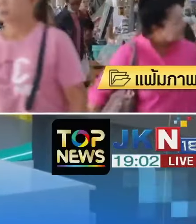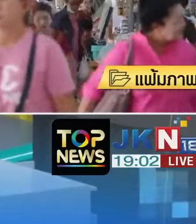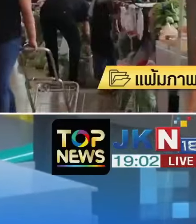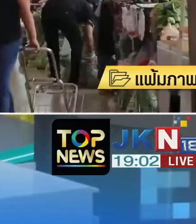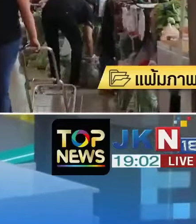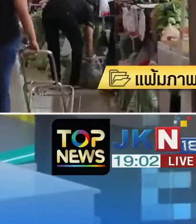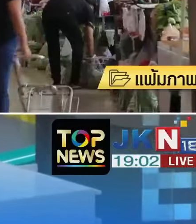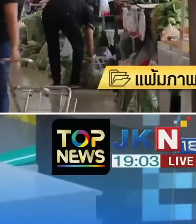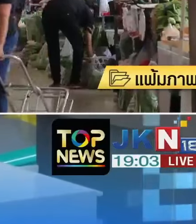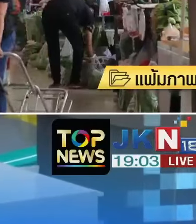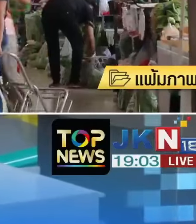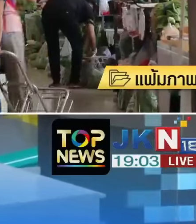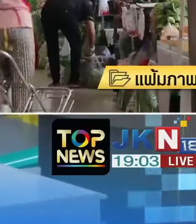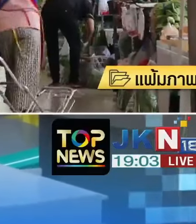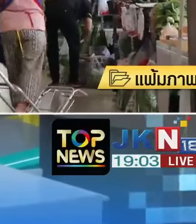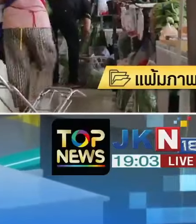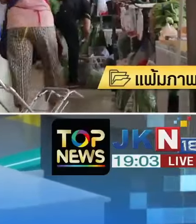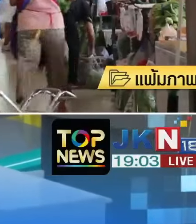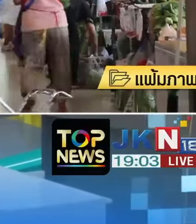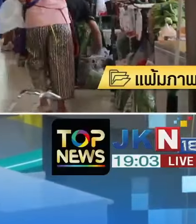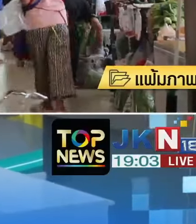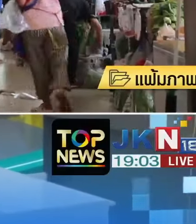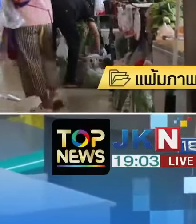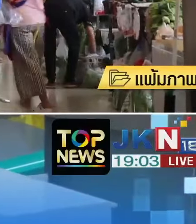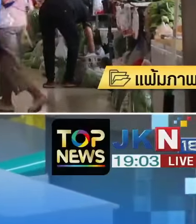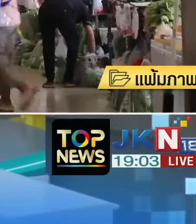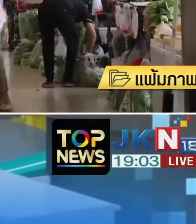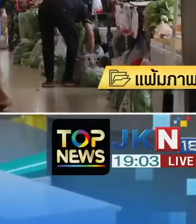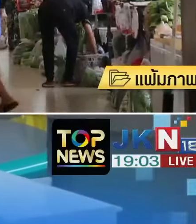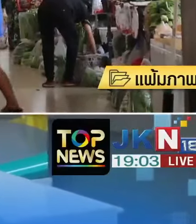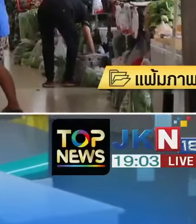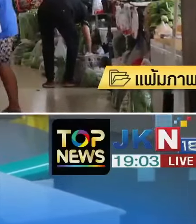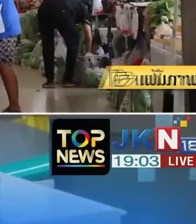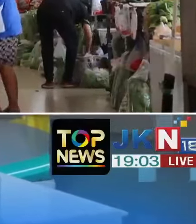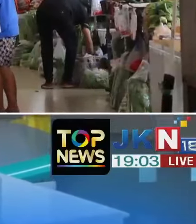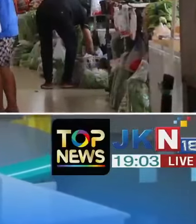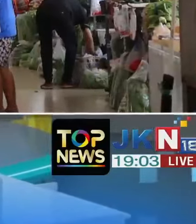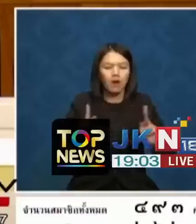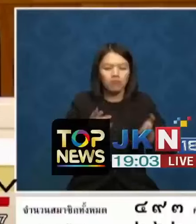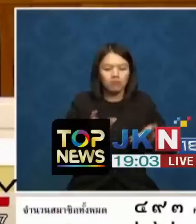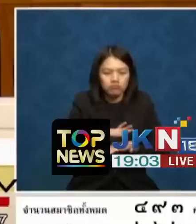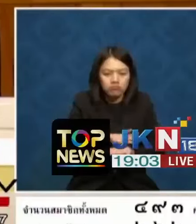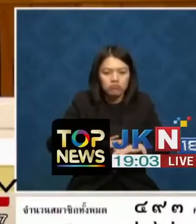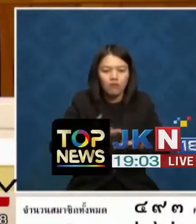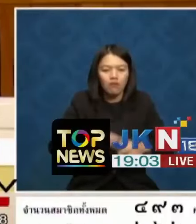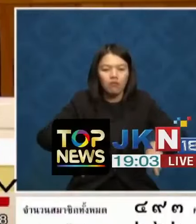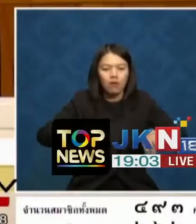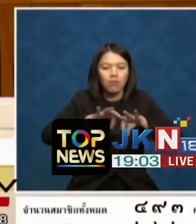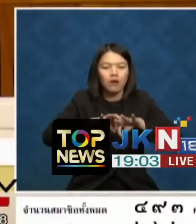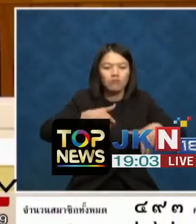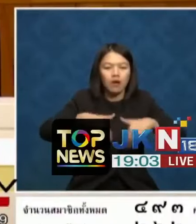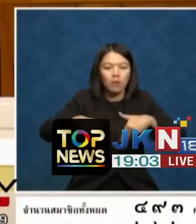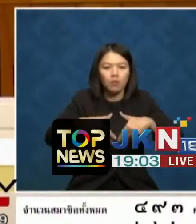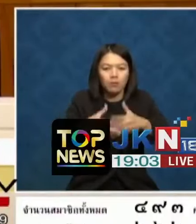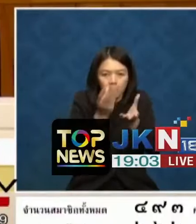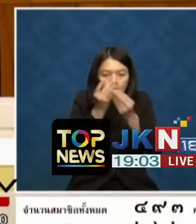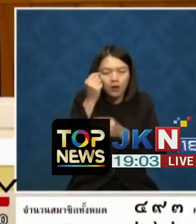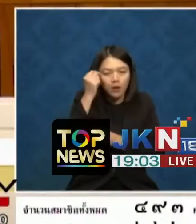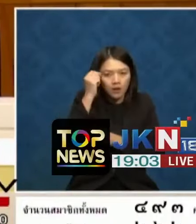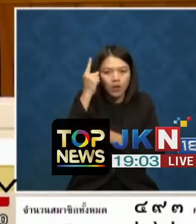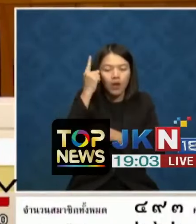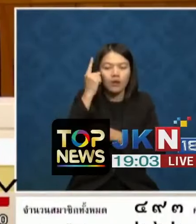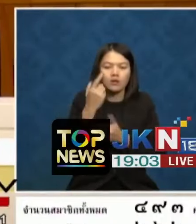บาลนะฝ่ายรัฐบาลก็มีรัฐมนตรีคุณจุลพันธ์อมรวิวัฒน์นะก็มีการอภิปรายภาพรวมน